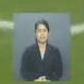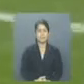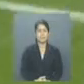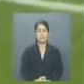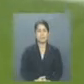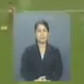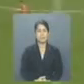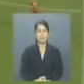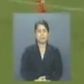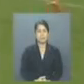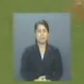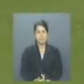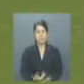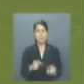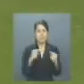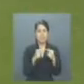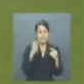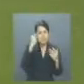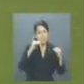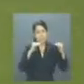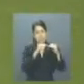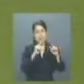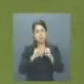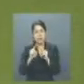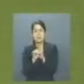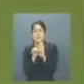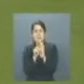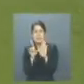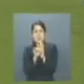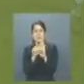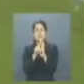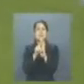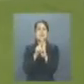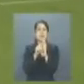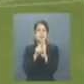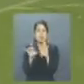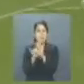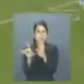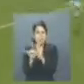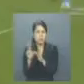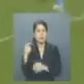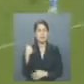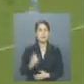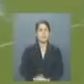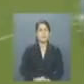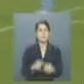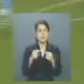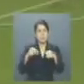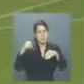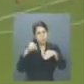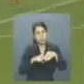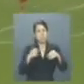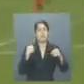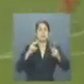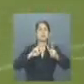และเกมทำท่าว่าจะจบด้วยการเสมอกันนะครับแต่แล้วนาทีสุดท้ายของเกมไบเยิร์นก็ได้ประตูชัยจากอาเยลอบเบนจบเกมไบเยิร์นบุ